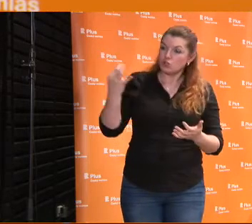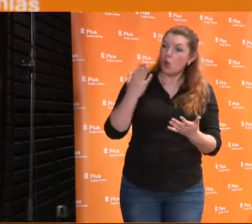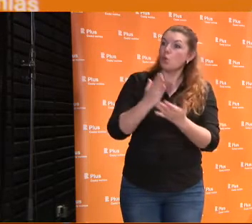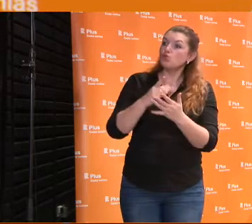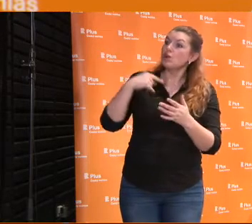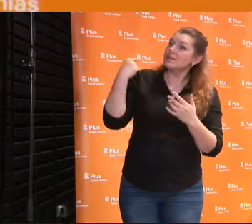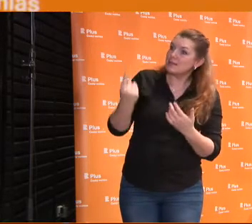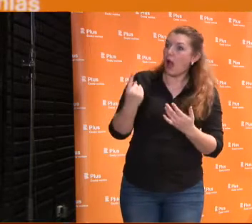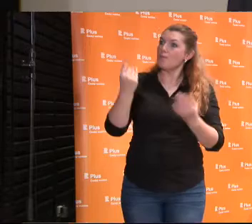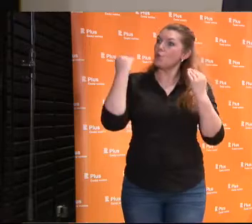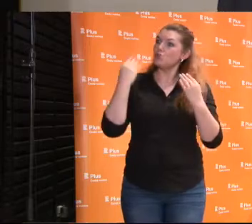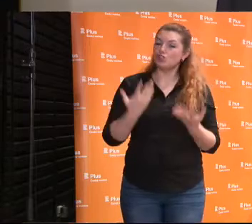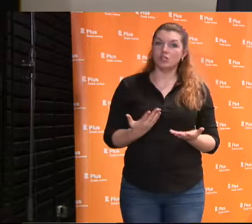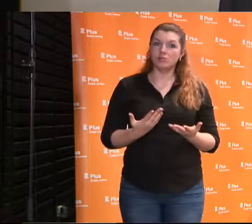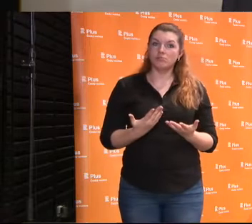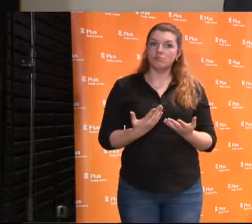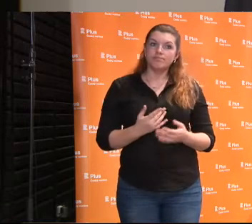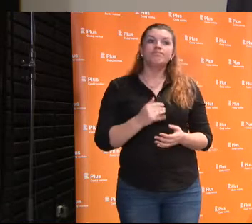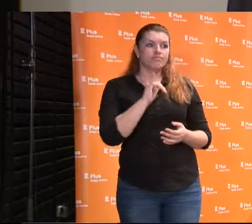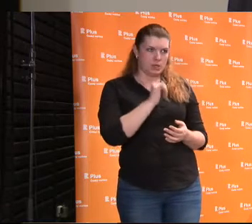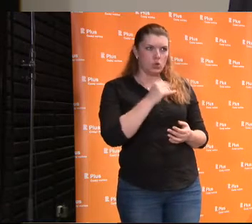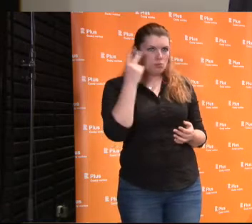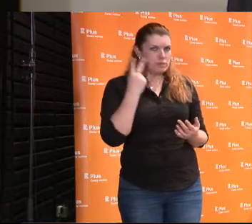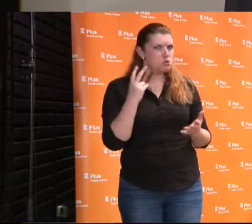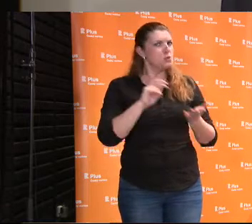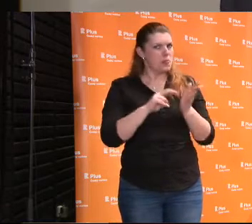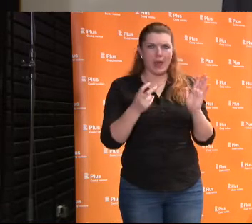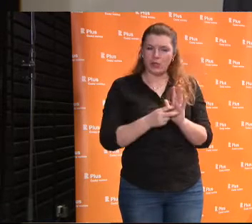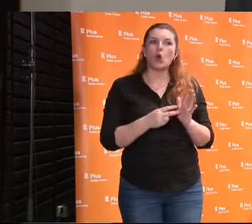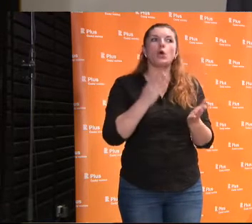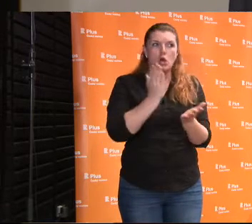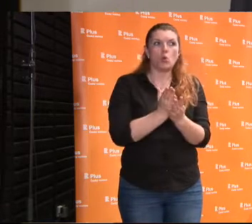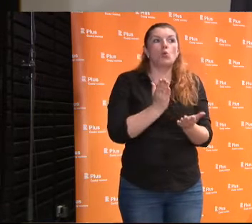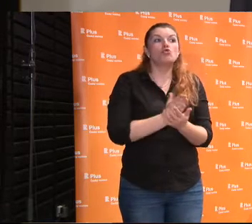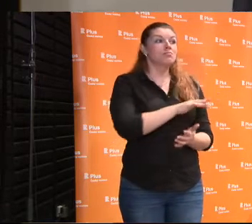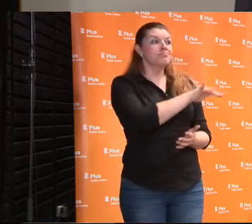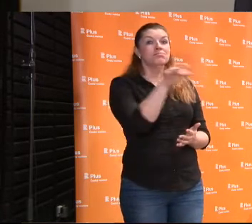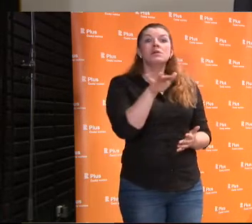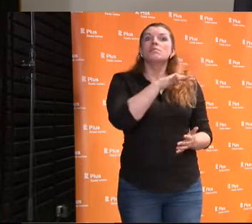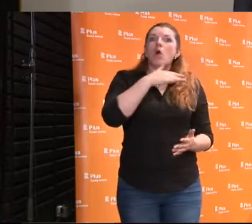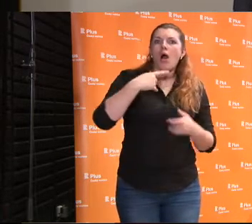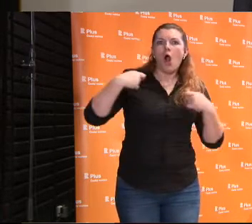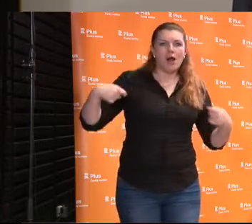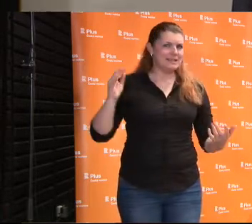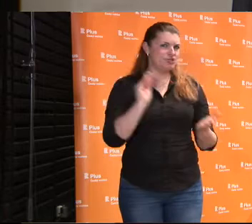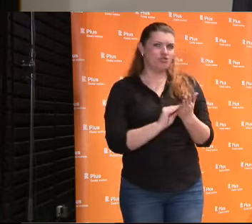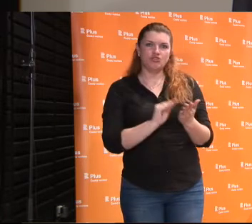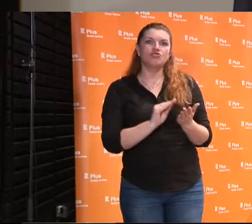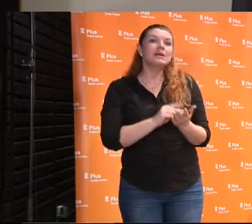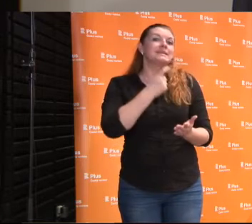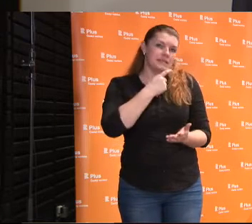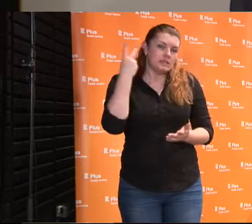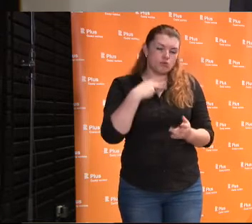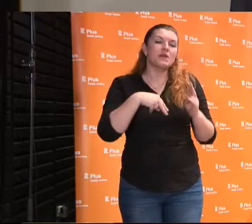učily? Samozřejmě, že jsou takové technologie, není jich zatím příliš mnoho, chtěli bychom, aby jich bylo